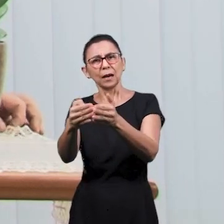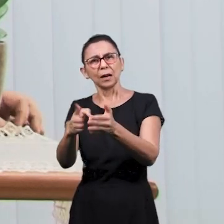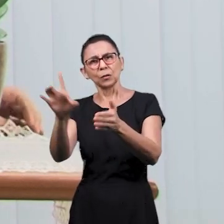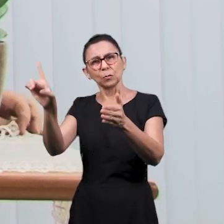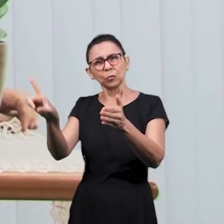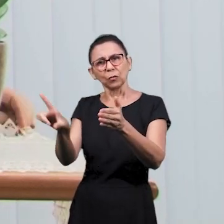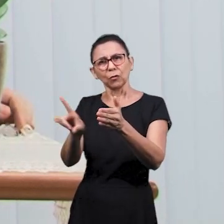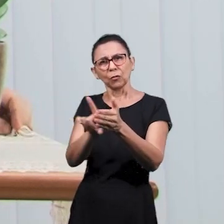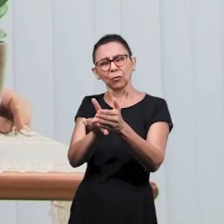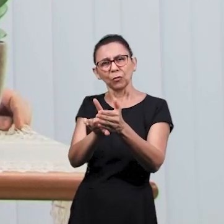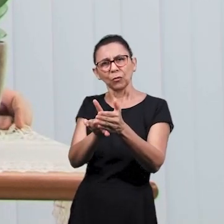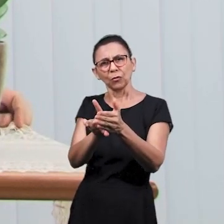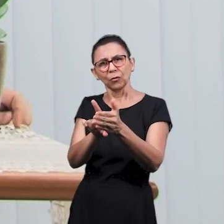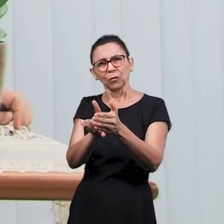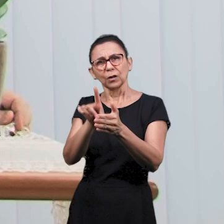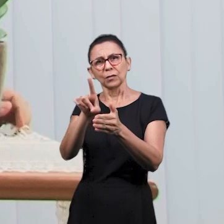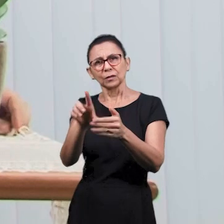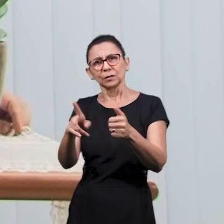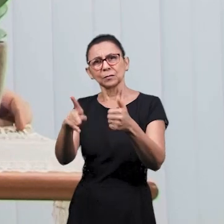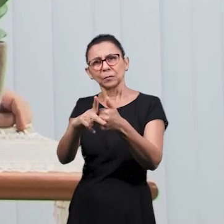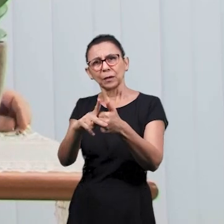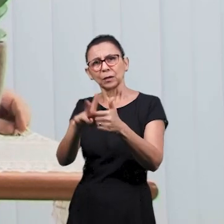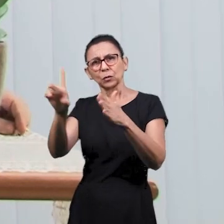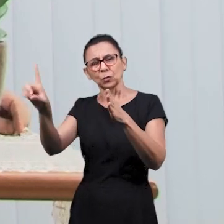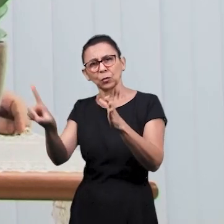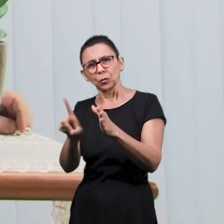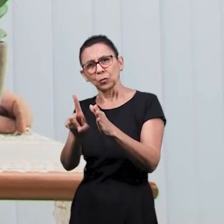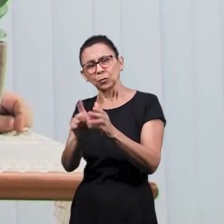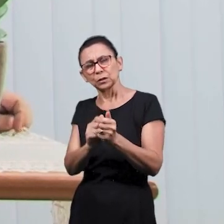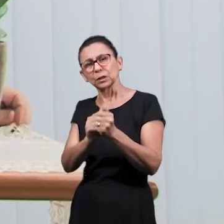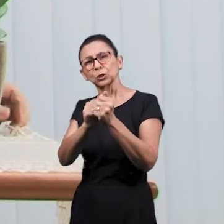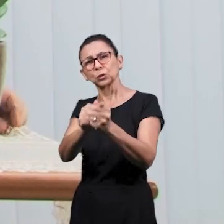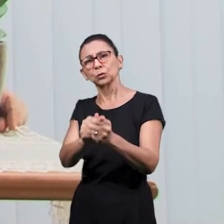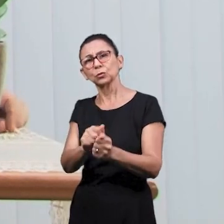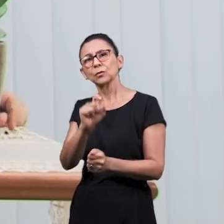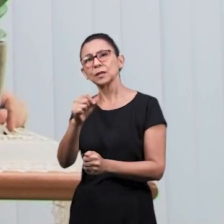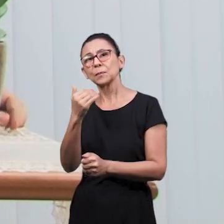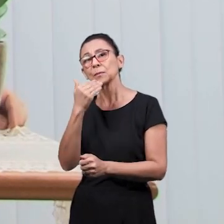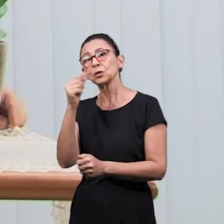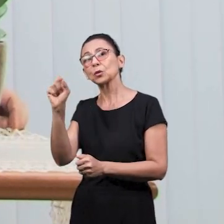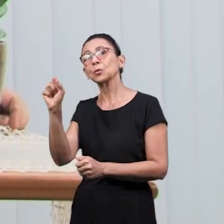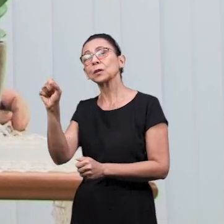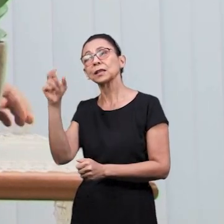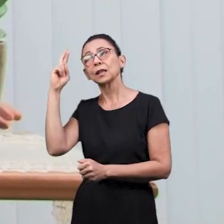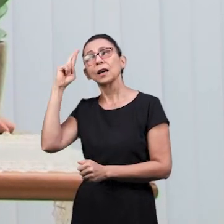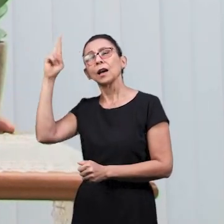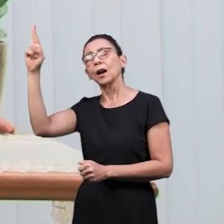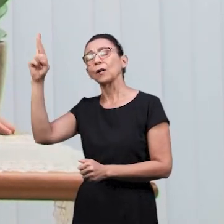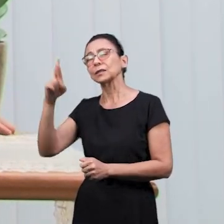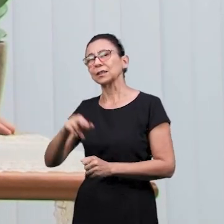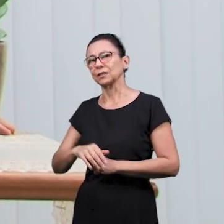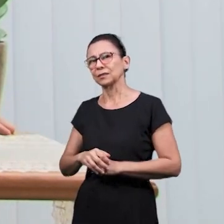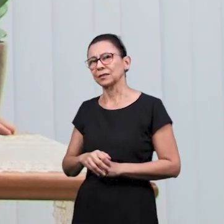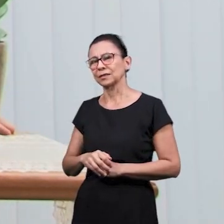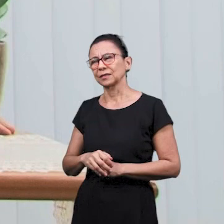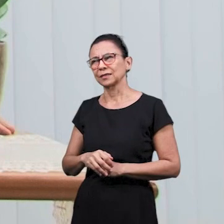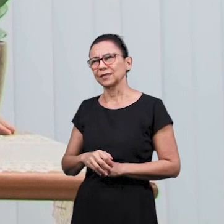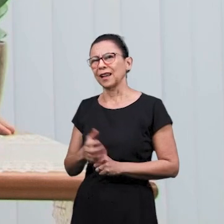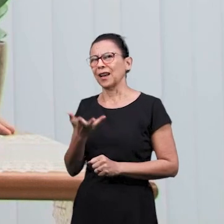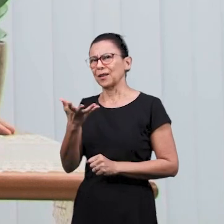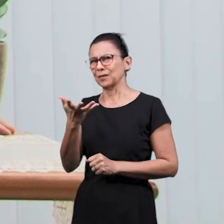так, молитвой? Если бы вы были Петром в лодке, если бы вы увидели Господа Иисуса,